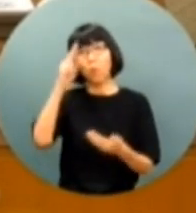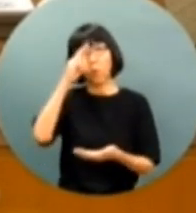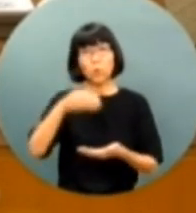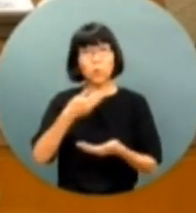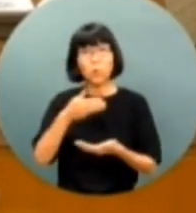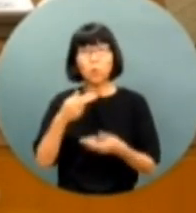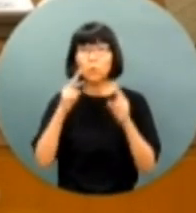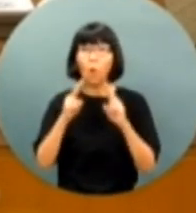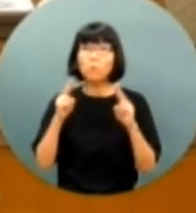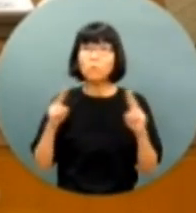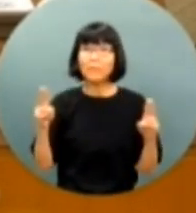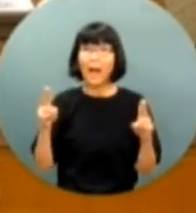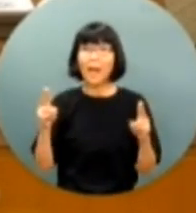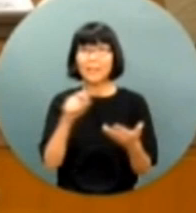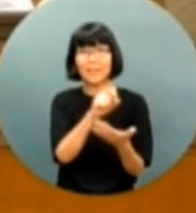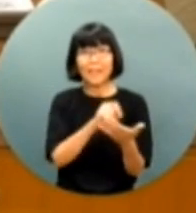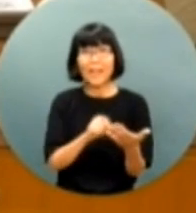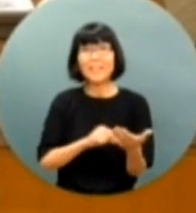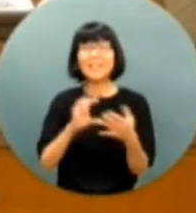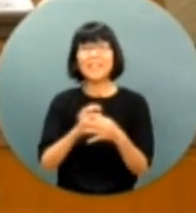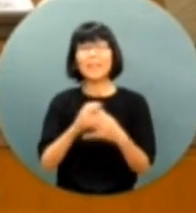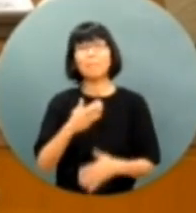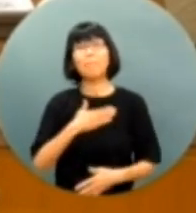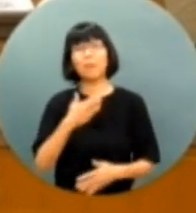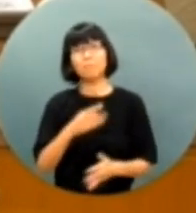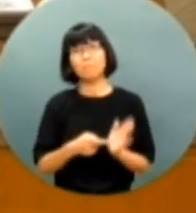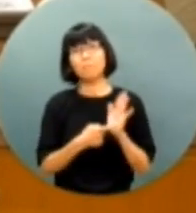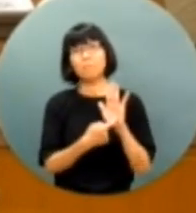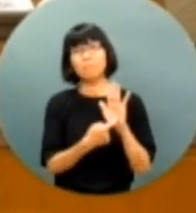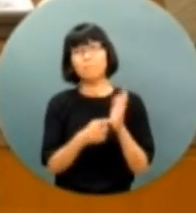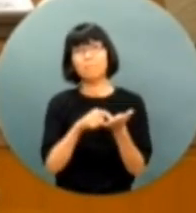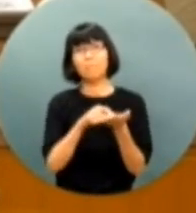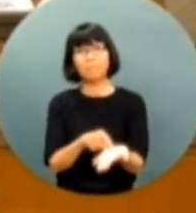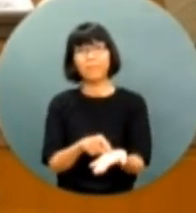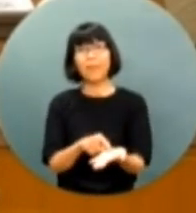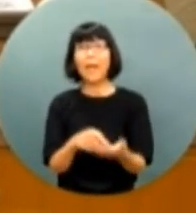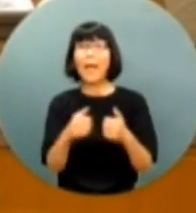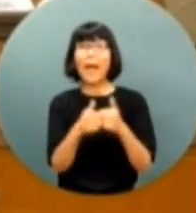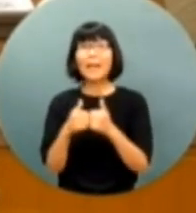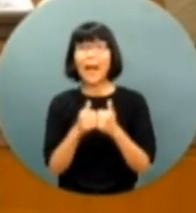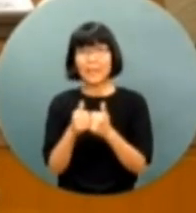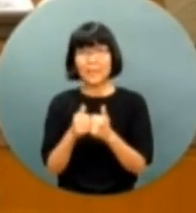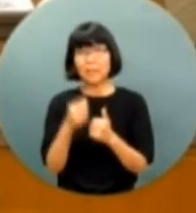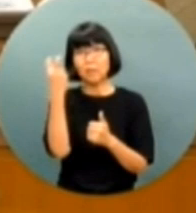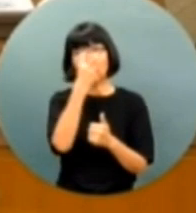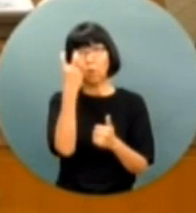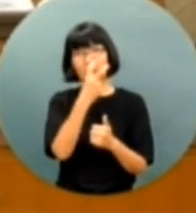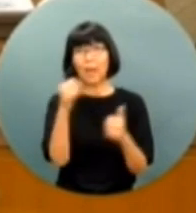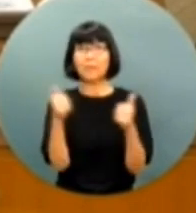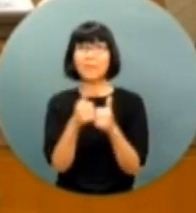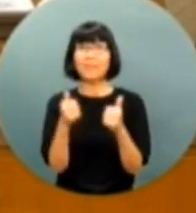歌詞について苦情申し出があり、令和2年2月6日より計5回推進会議を開催し、調査及び審査を行い